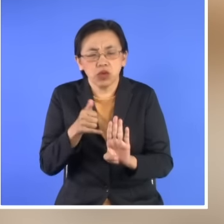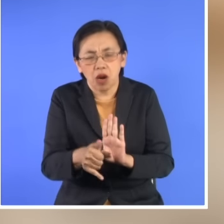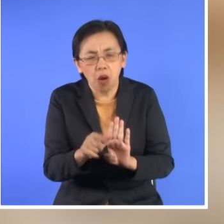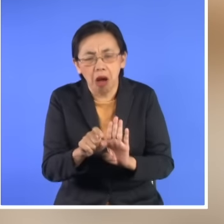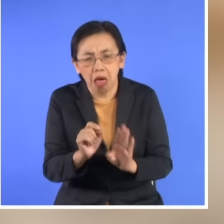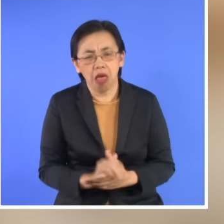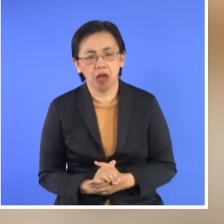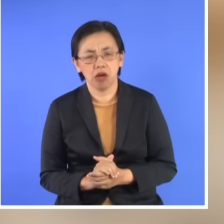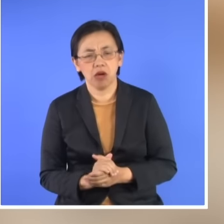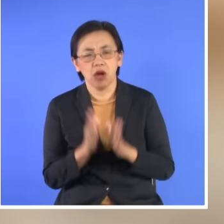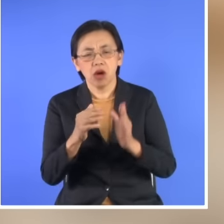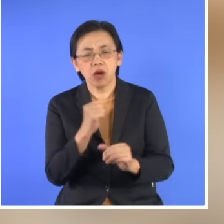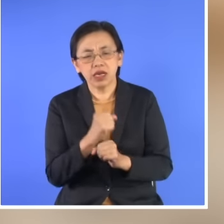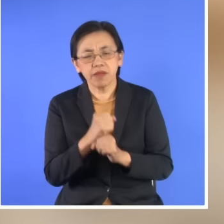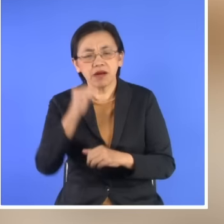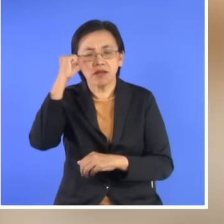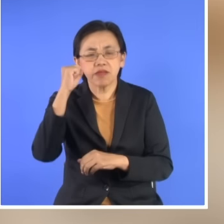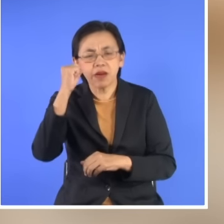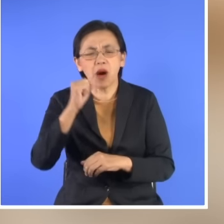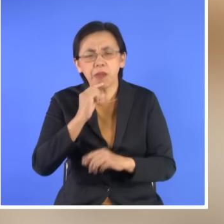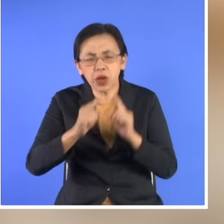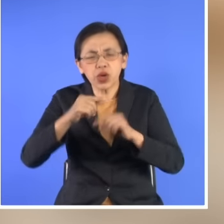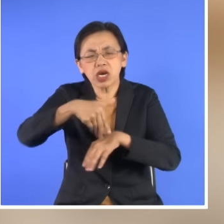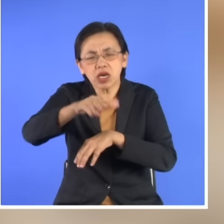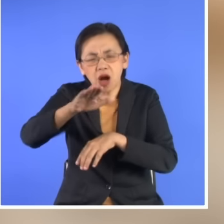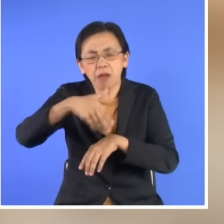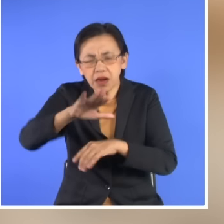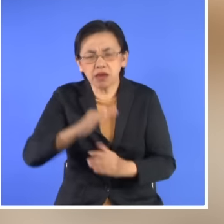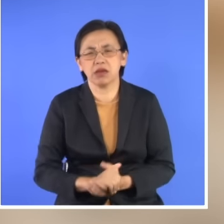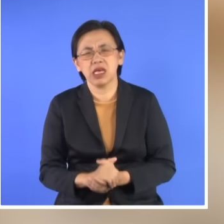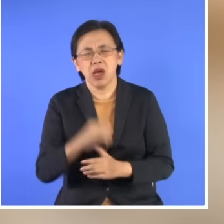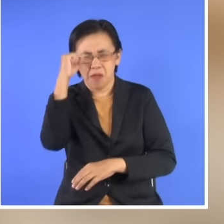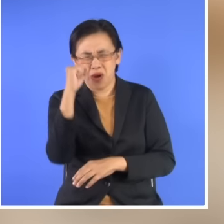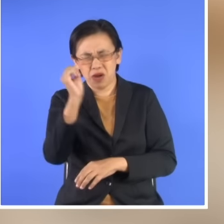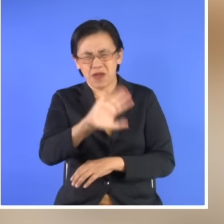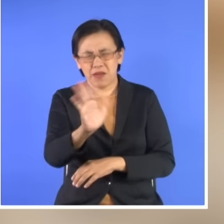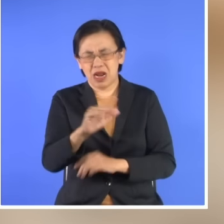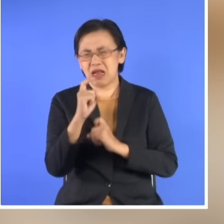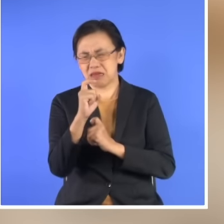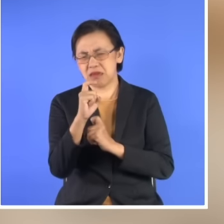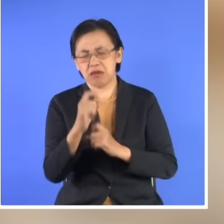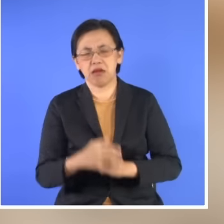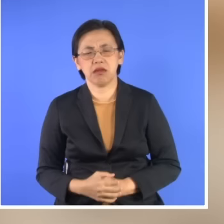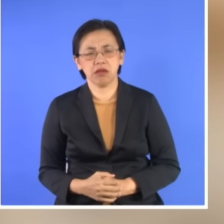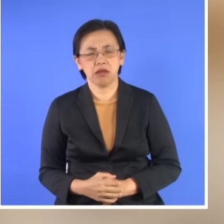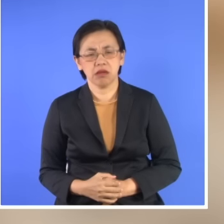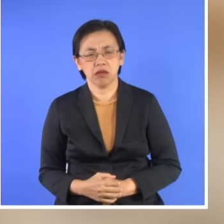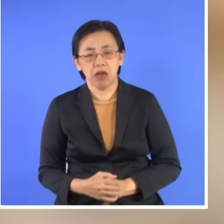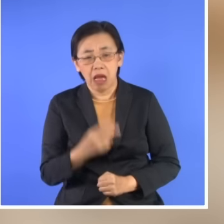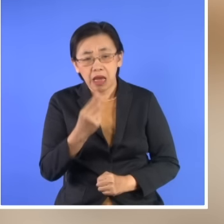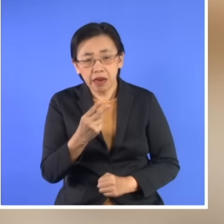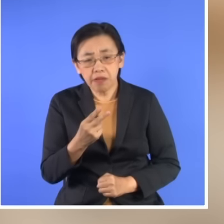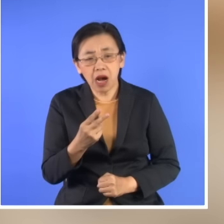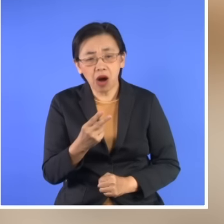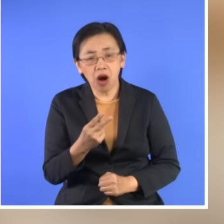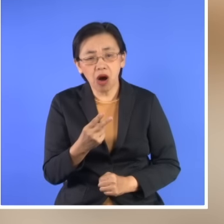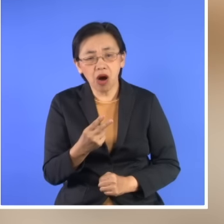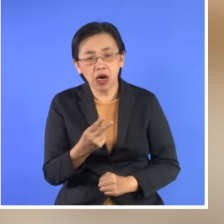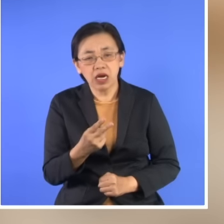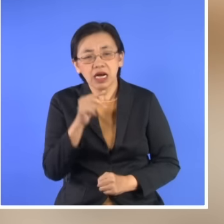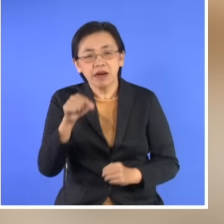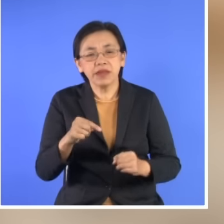ทั้งพนักงานบนรถบอกว่าไปเคลียร์กันข้างล่างนี่มันบนรถนะมันอันตรายนะเห็นมว่าอีกฝั่งนึงก็เกาะอยู่ตรงราวบันได